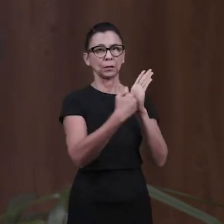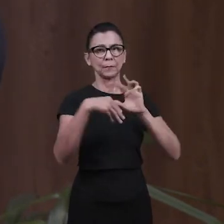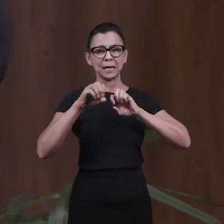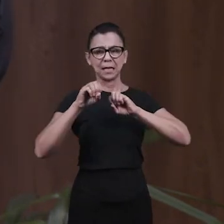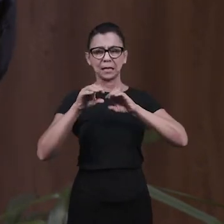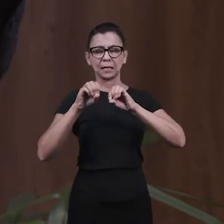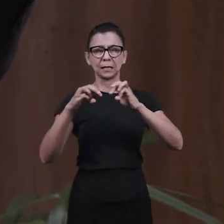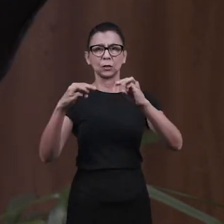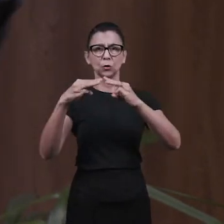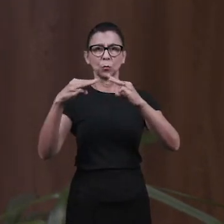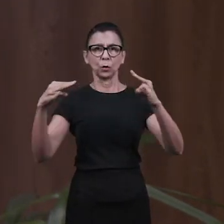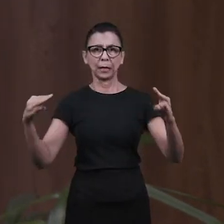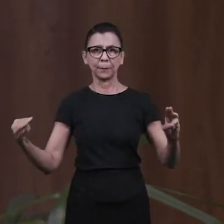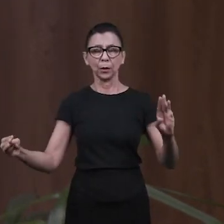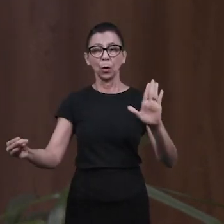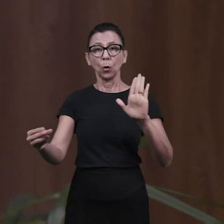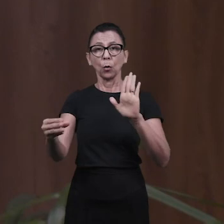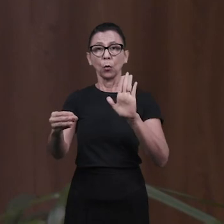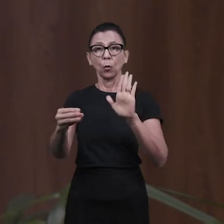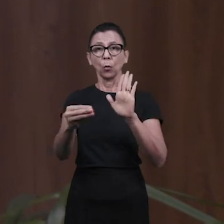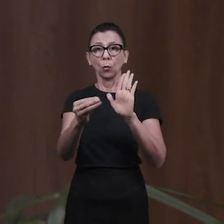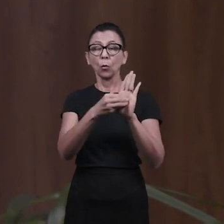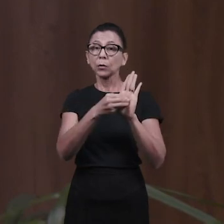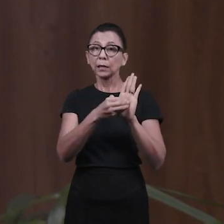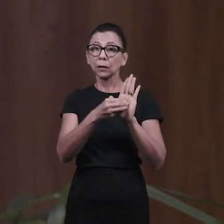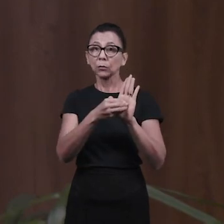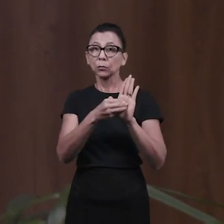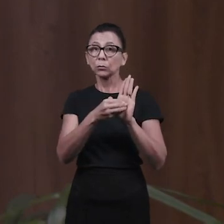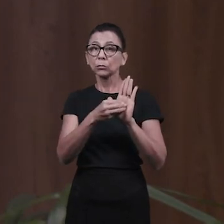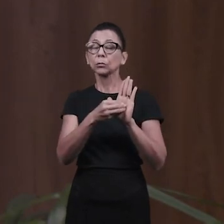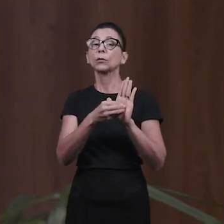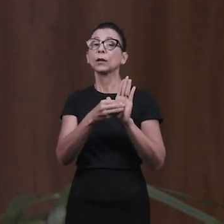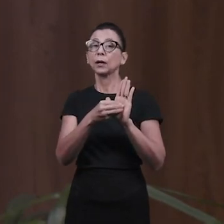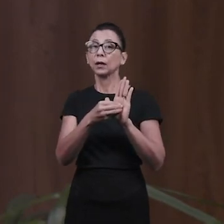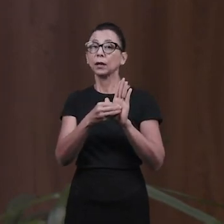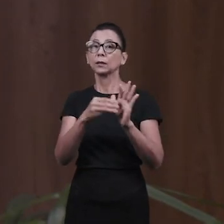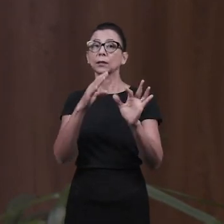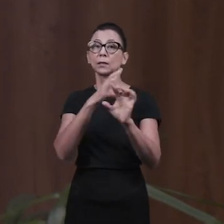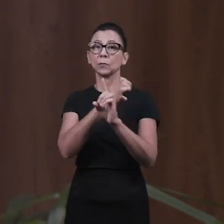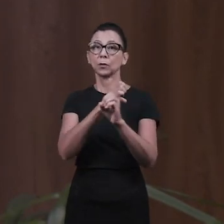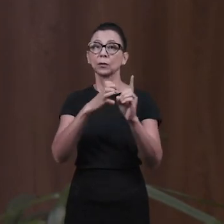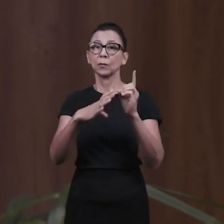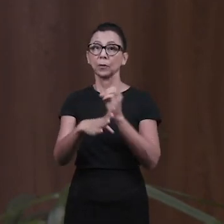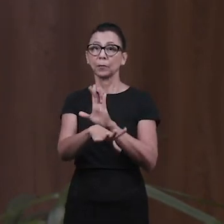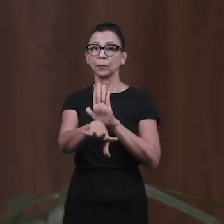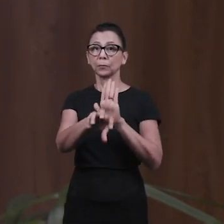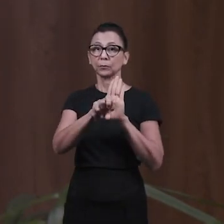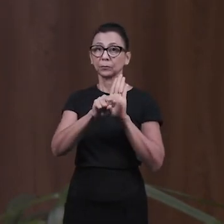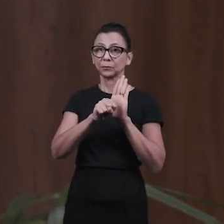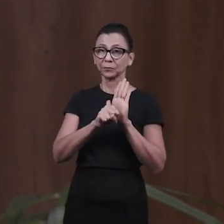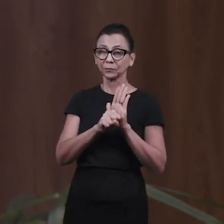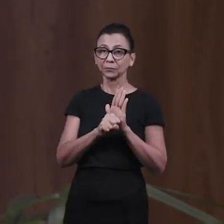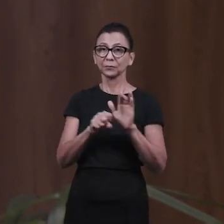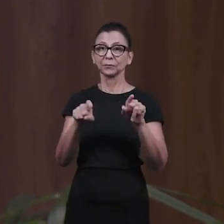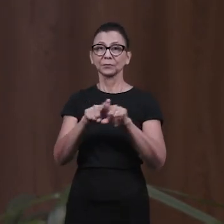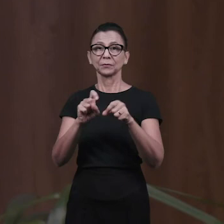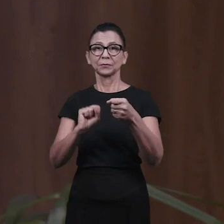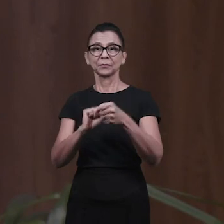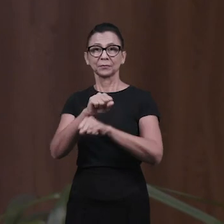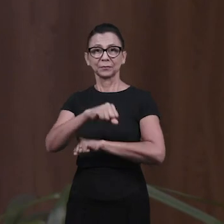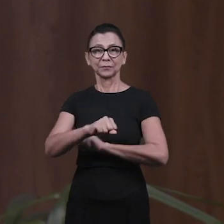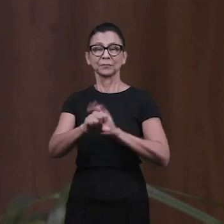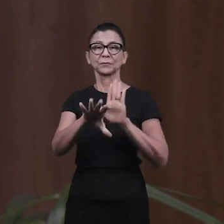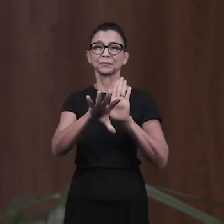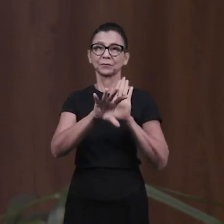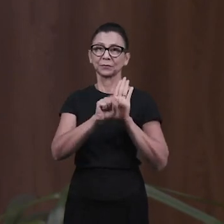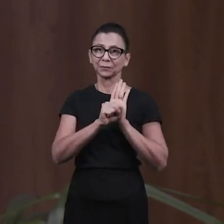a tout son contenu produit à partir de l'école biblique dominicale et des séminaires de l'Église